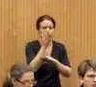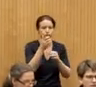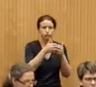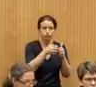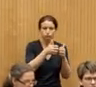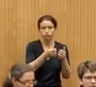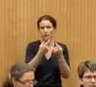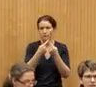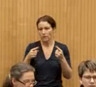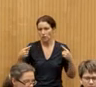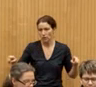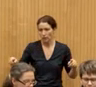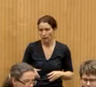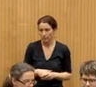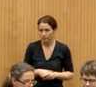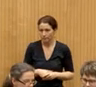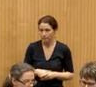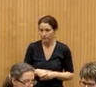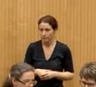immer verschiedene